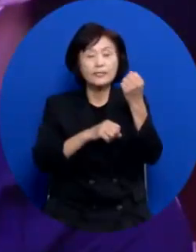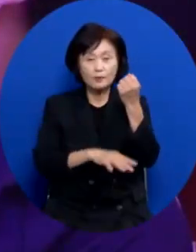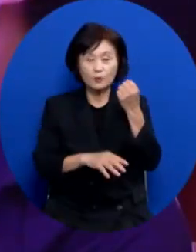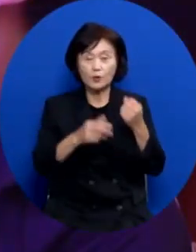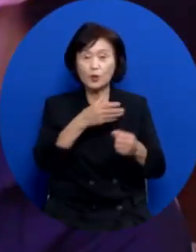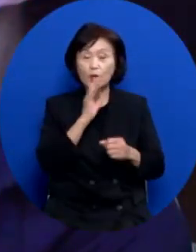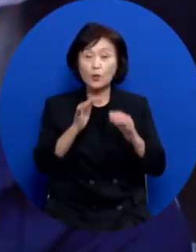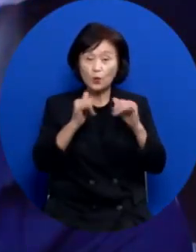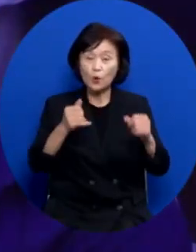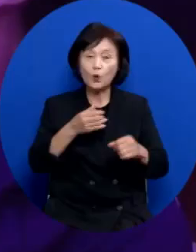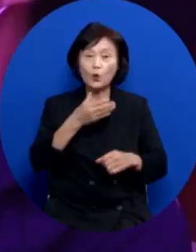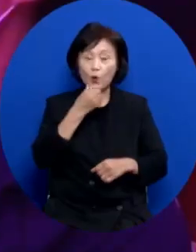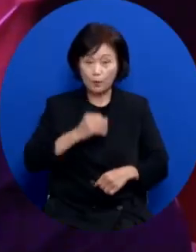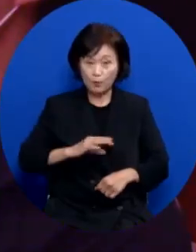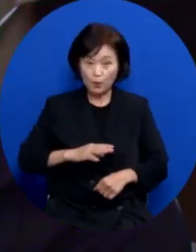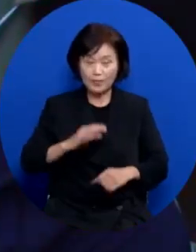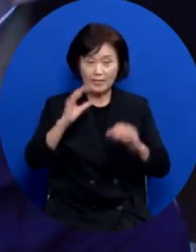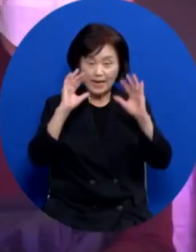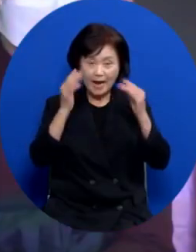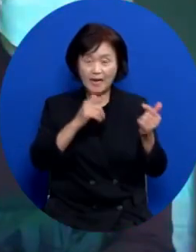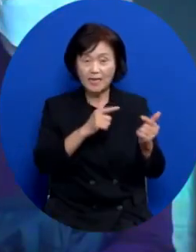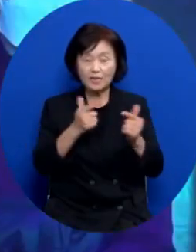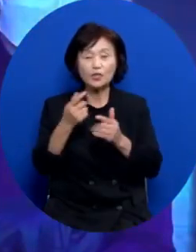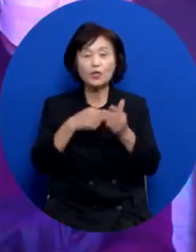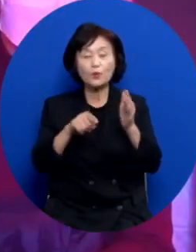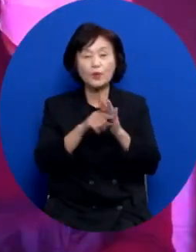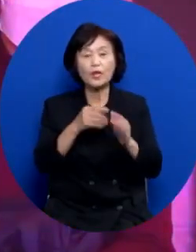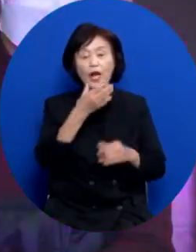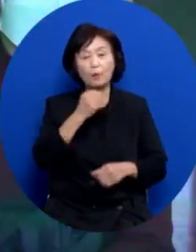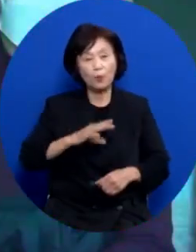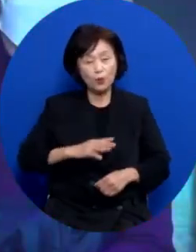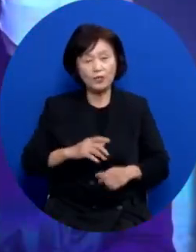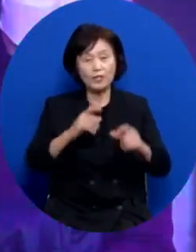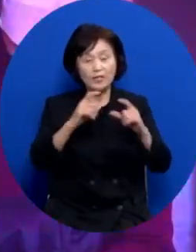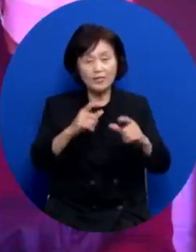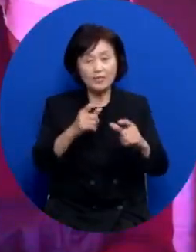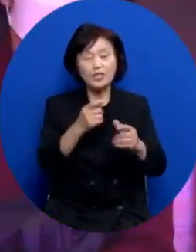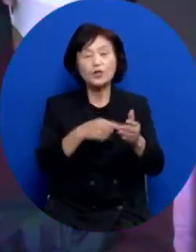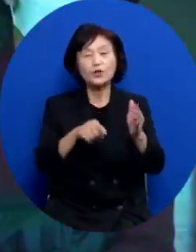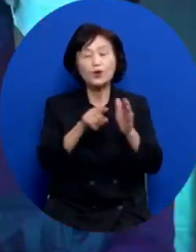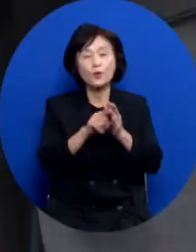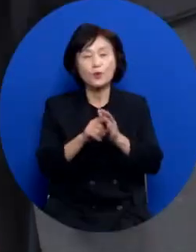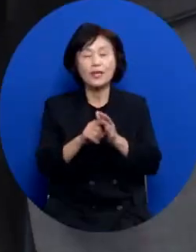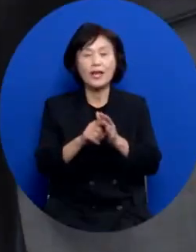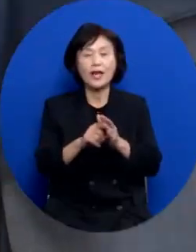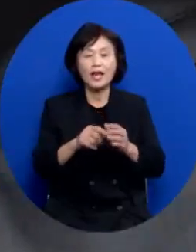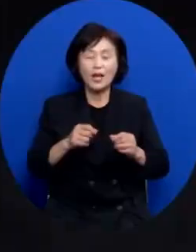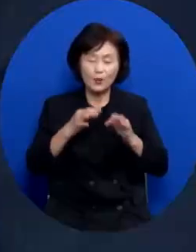노인복지와 아동복지 관련 사업을 통해 지역사회 살리기에 적극 나서고 있습니다.